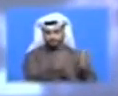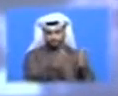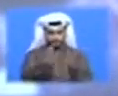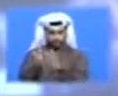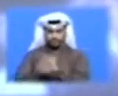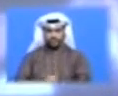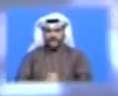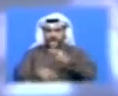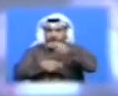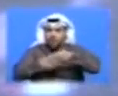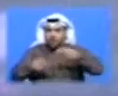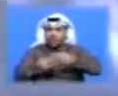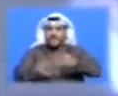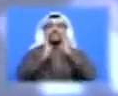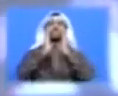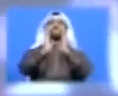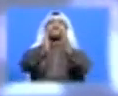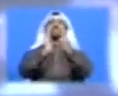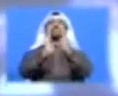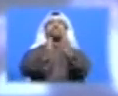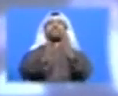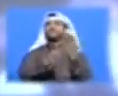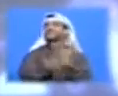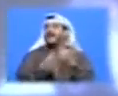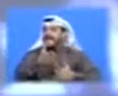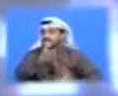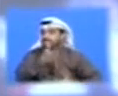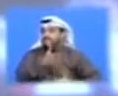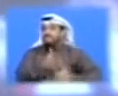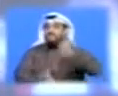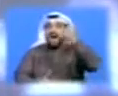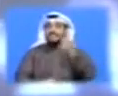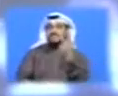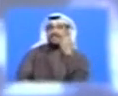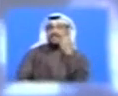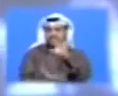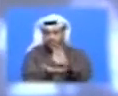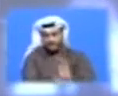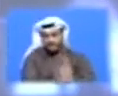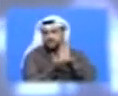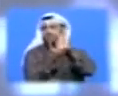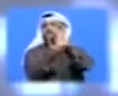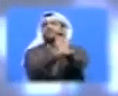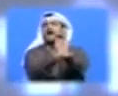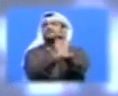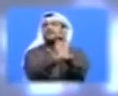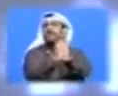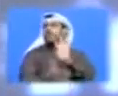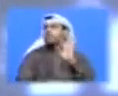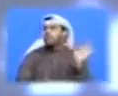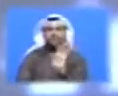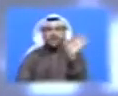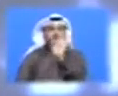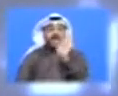توجت مشاركة دولة الكويت في معرض القاهرة الدولي للكتاب في دورته 45 بحصولها على